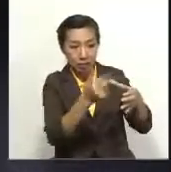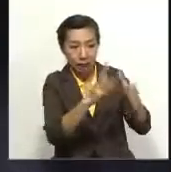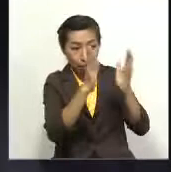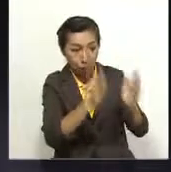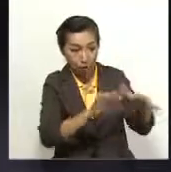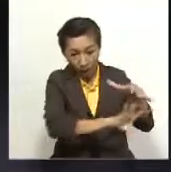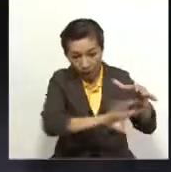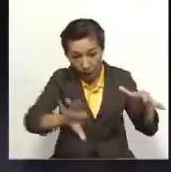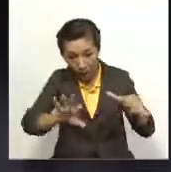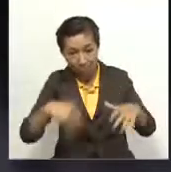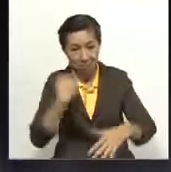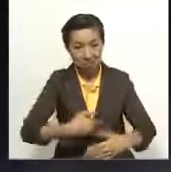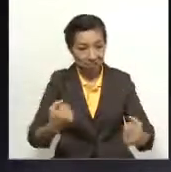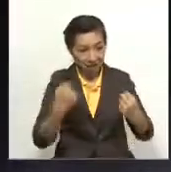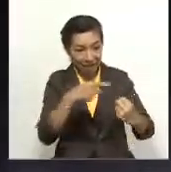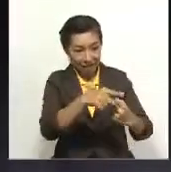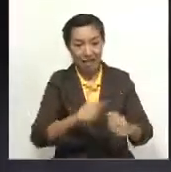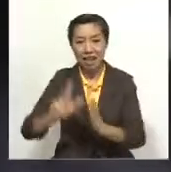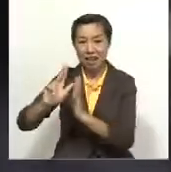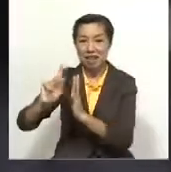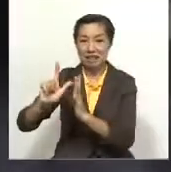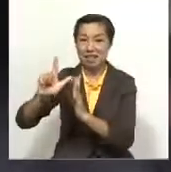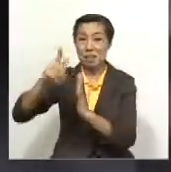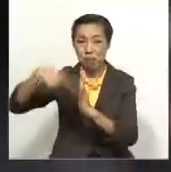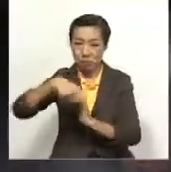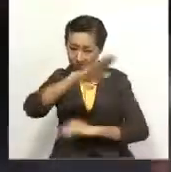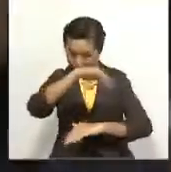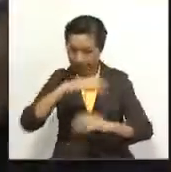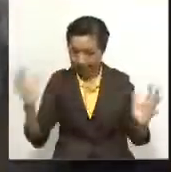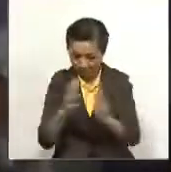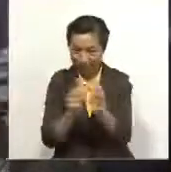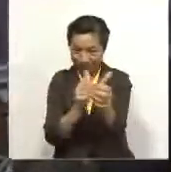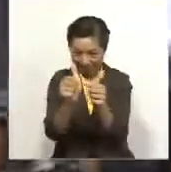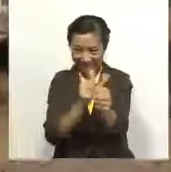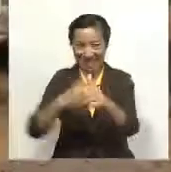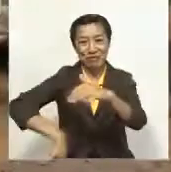ไรก็ตามแข็งแรงเดี๋ยวลำพูนจะมาขอท้าเตะ1แมตช์เน่